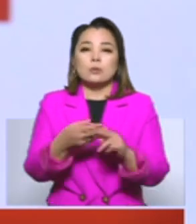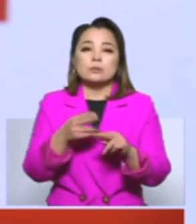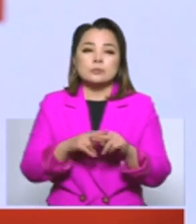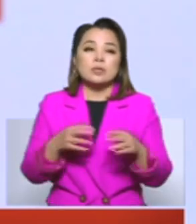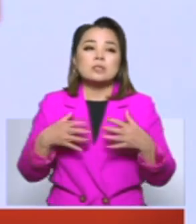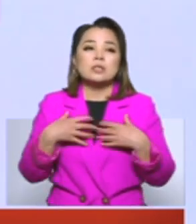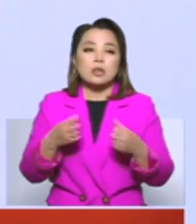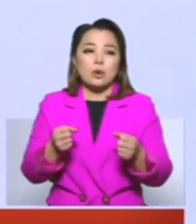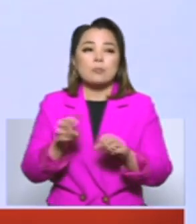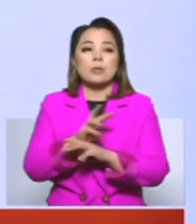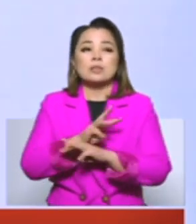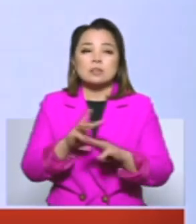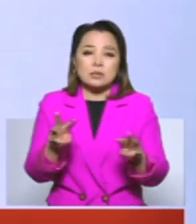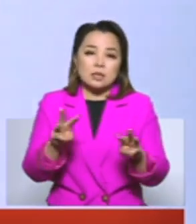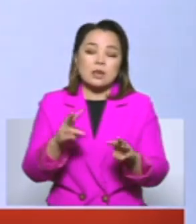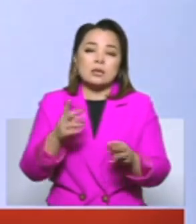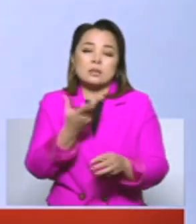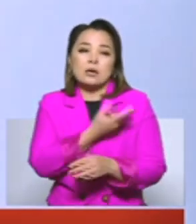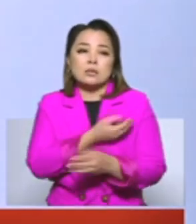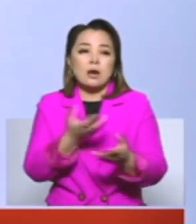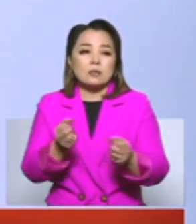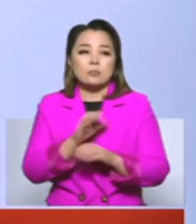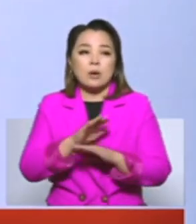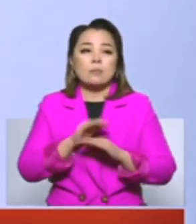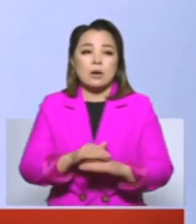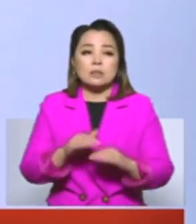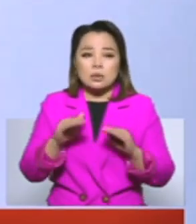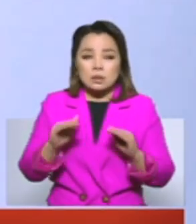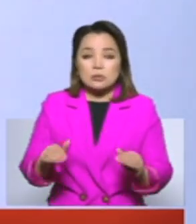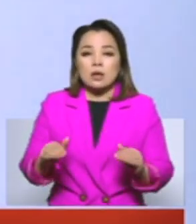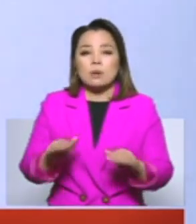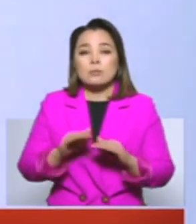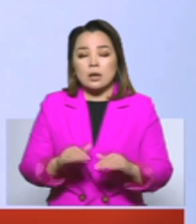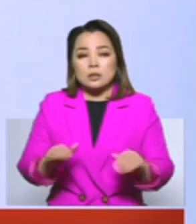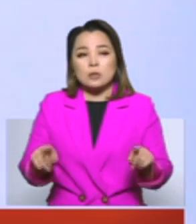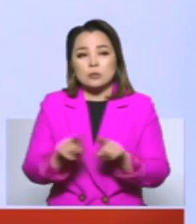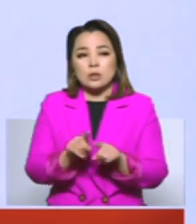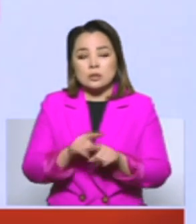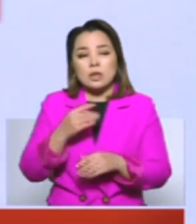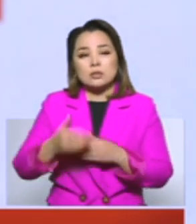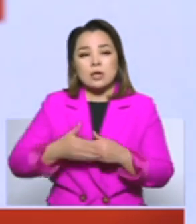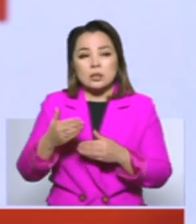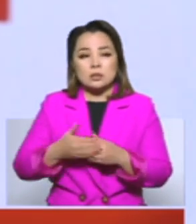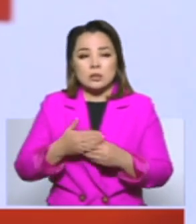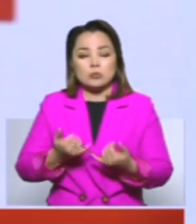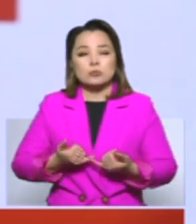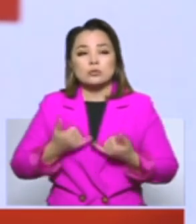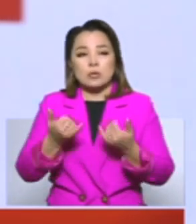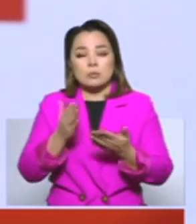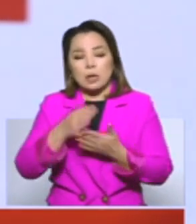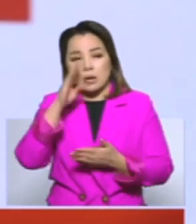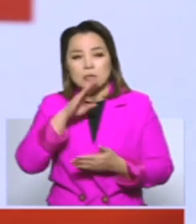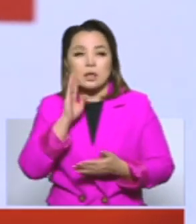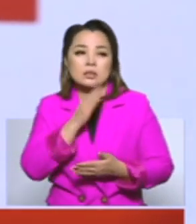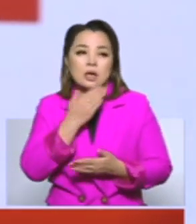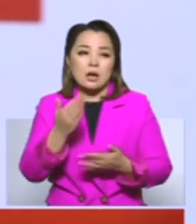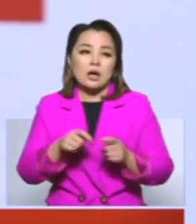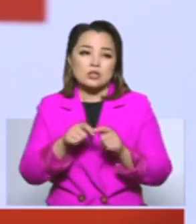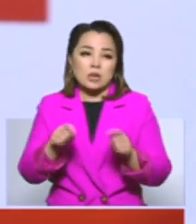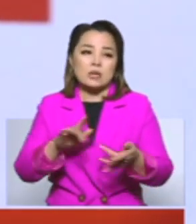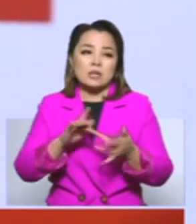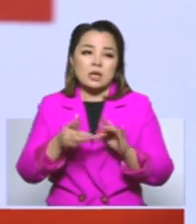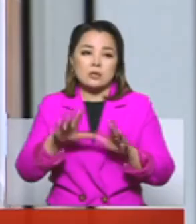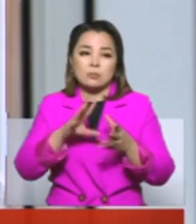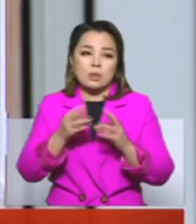Сондай-ақ денсаулық сақтау министрі екпе алмаған балалар үшін балабақшаларды жазаға тартуды ұсынды. Ата-аналар ашық интернет